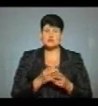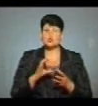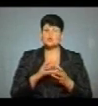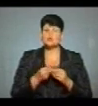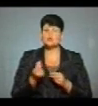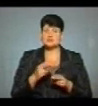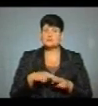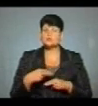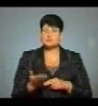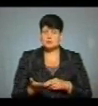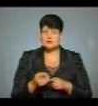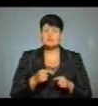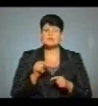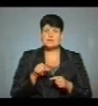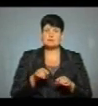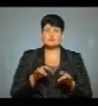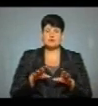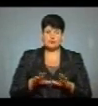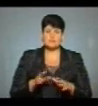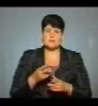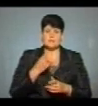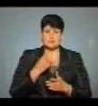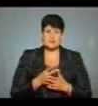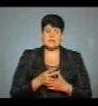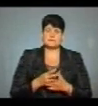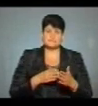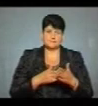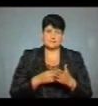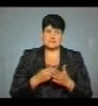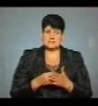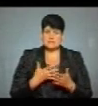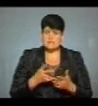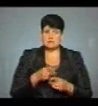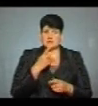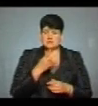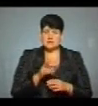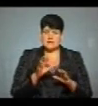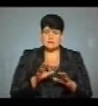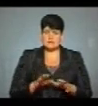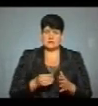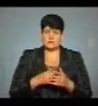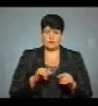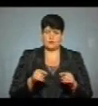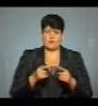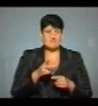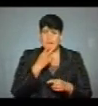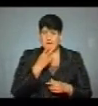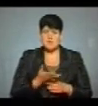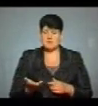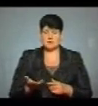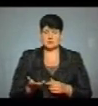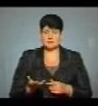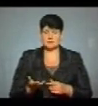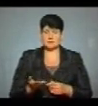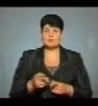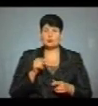відшкодування. Ті самі постанови, в якій він встановлює граничні ціни. Так передбачає закон про ціни і ціноутворення. Він цього не передбачив.